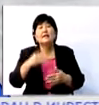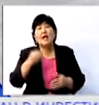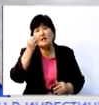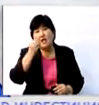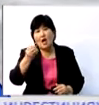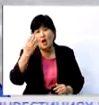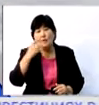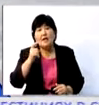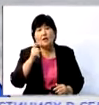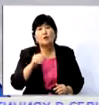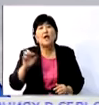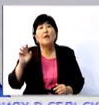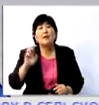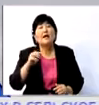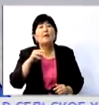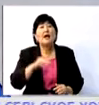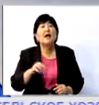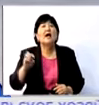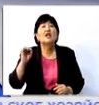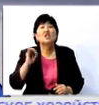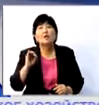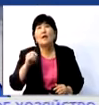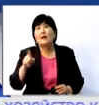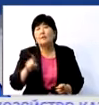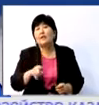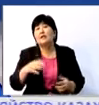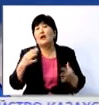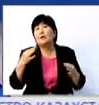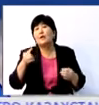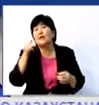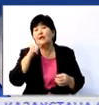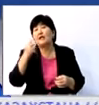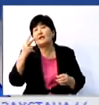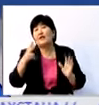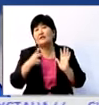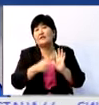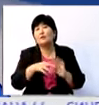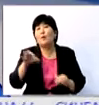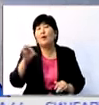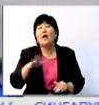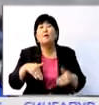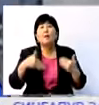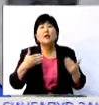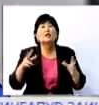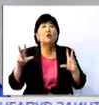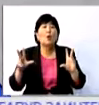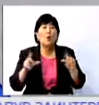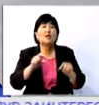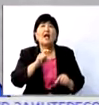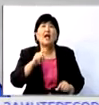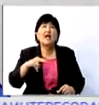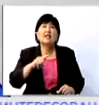японки Хигучи Вакаба и Мака Ямашита. Произвольная программа завтра, 28 октября. Пожелаем удачи,